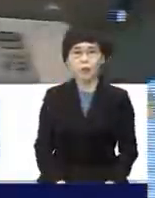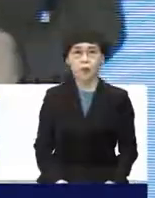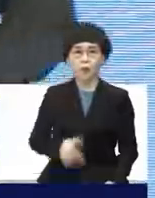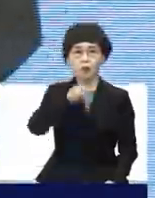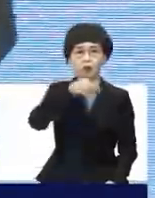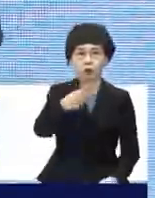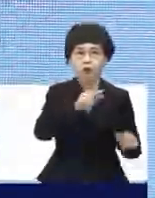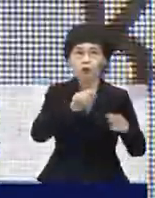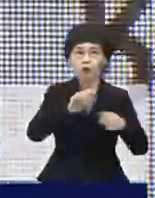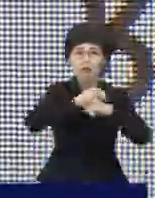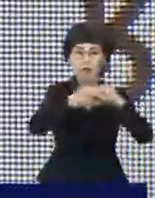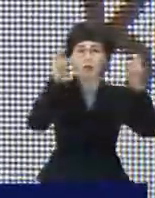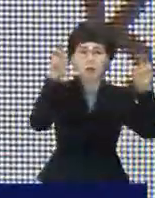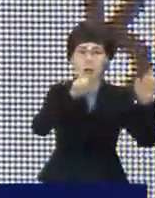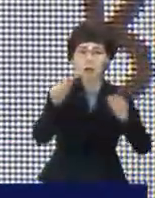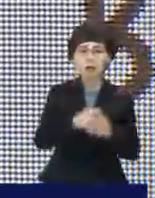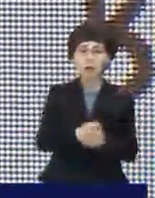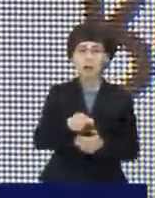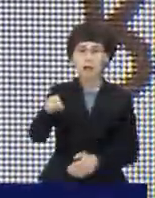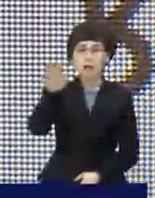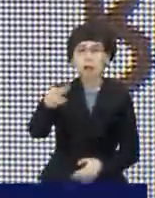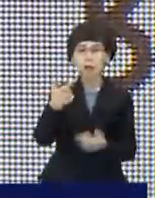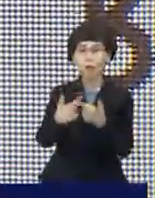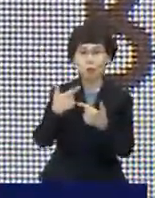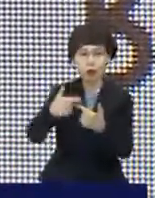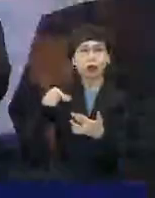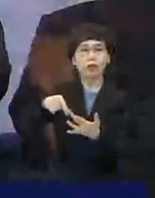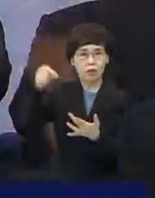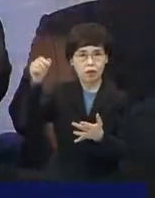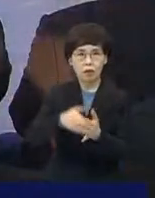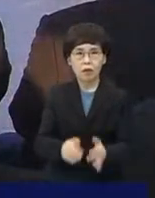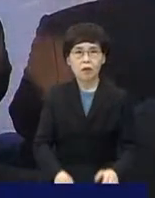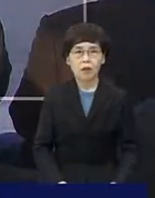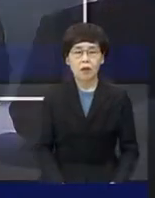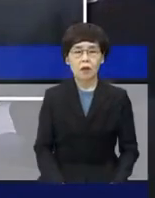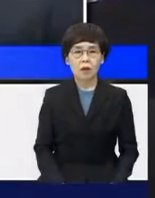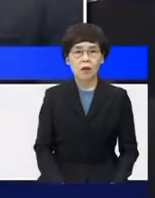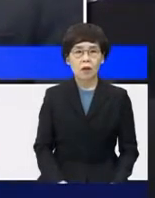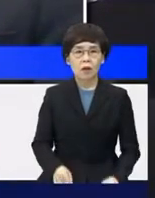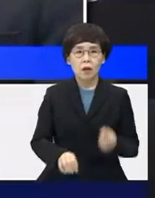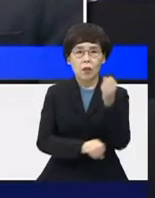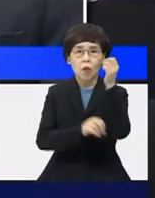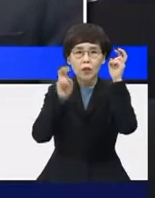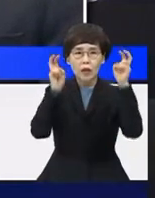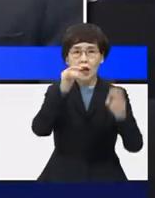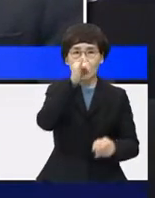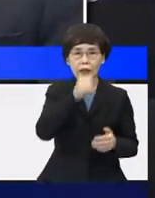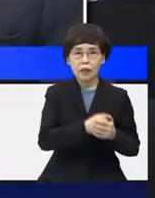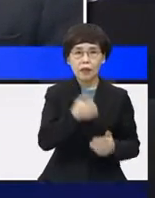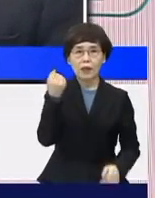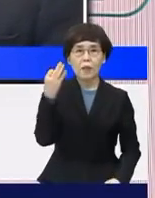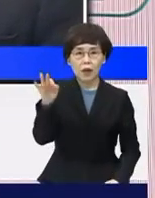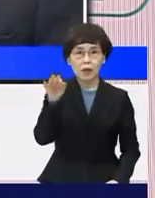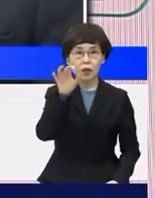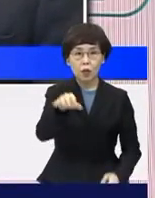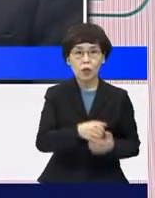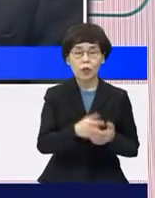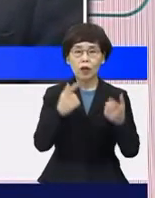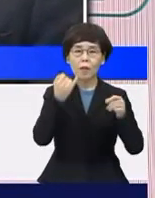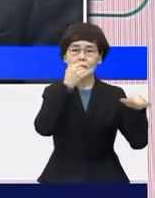슬랙 등 글로벌 기업도 워케이션 장소로 부산을 선택했습니다. 저희들 본사가 위치하고 있는 샌프란시스코도